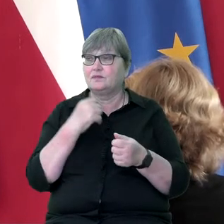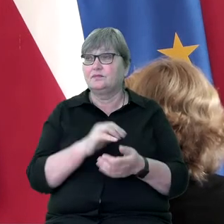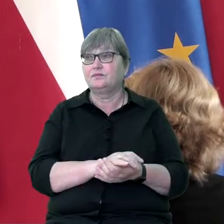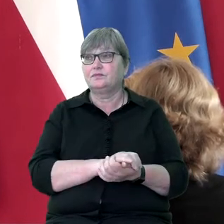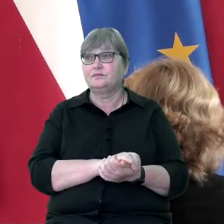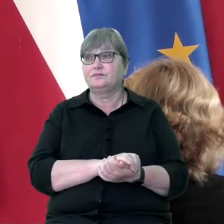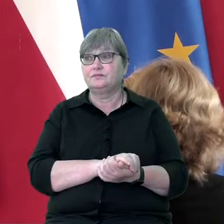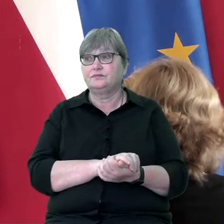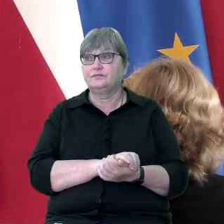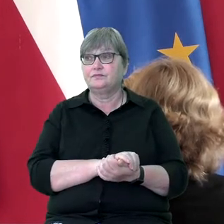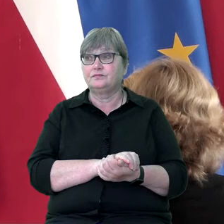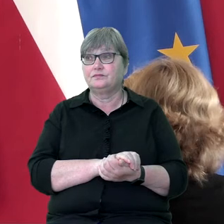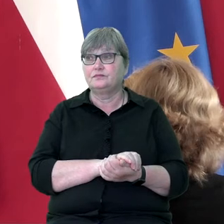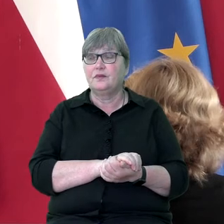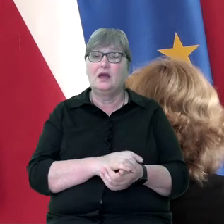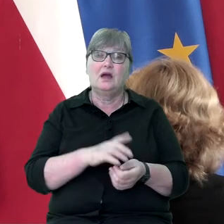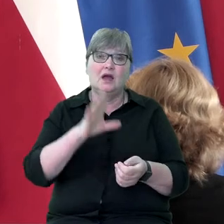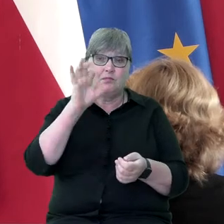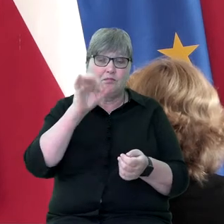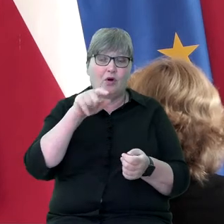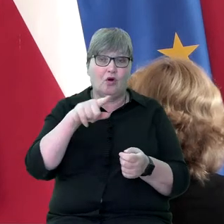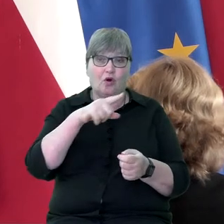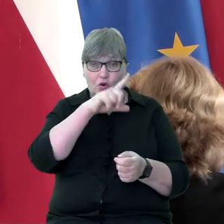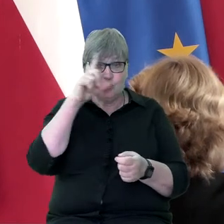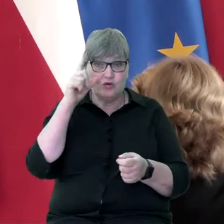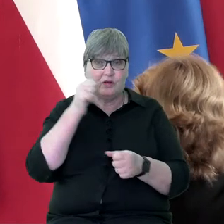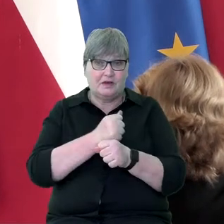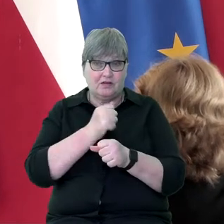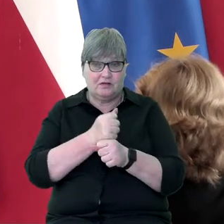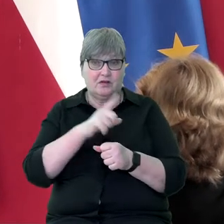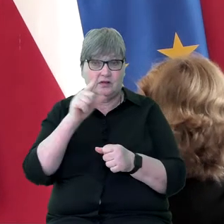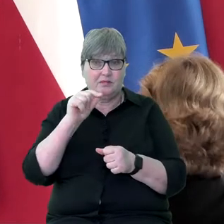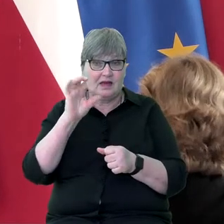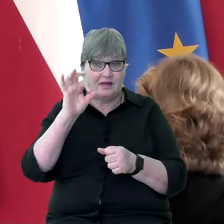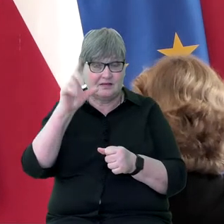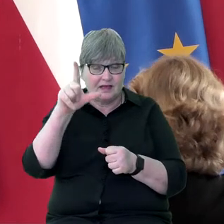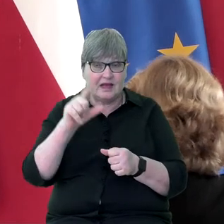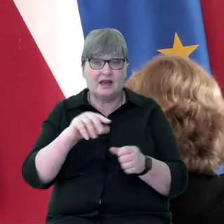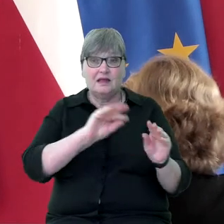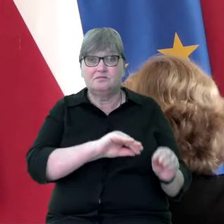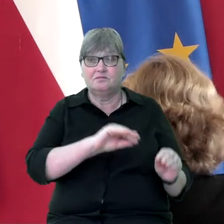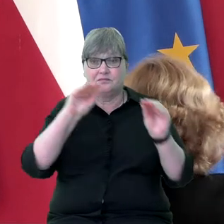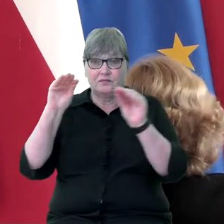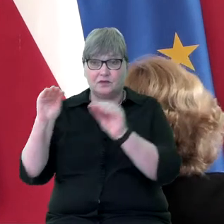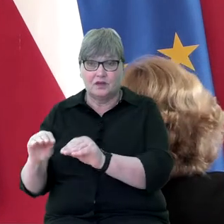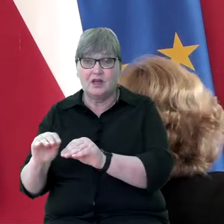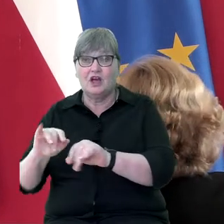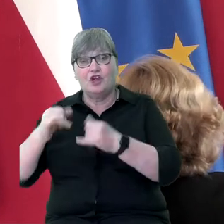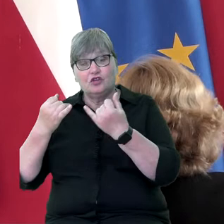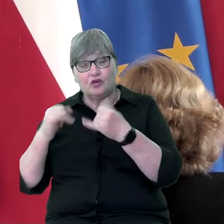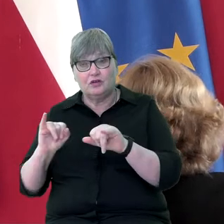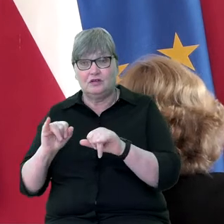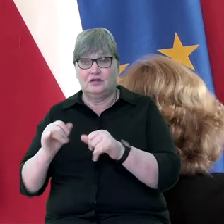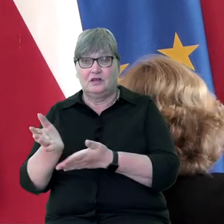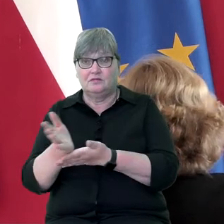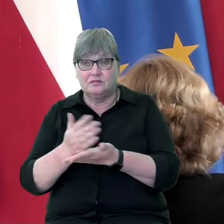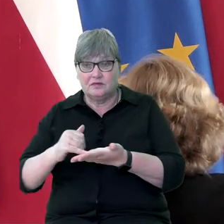do tych resortów, które w tej czy innej postaci Stronnictwo Ludowe czy